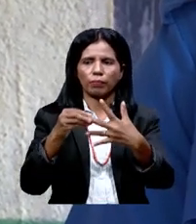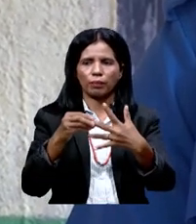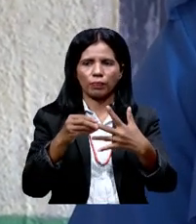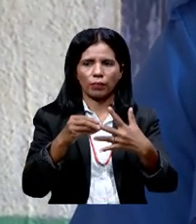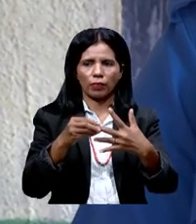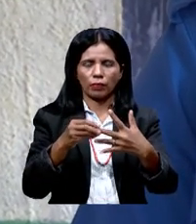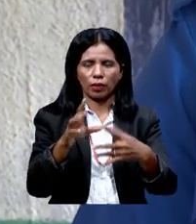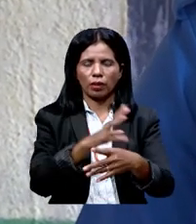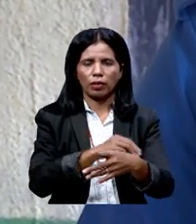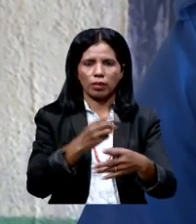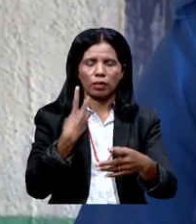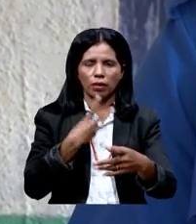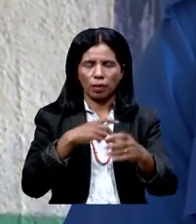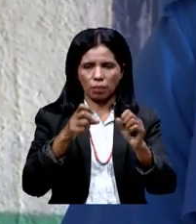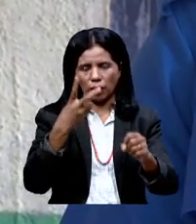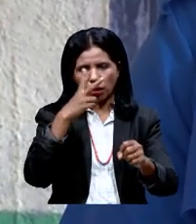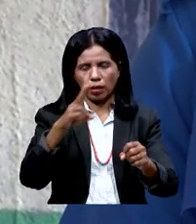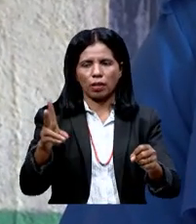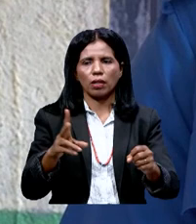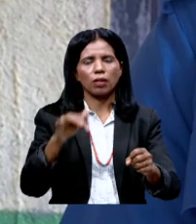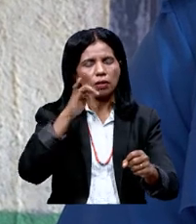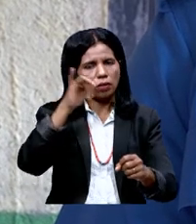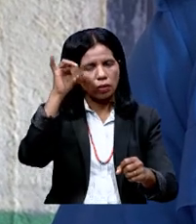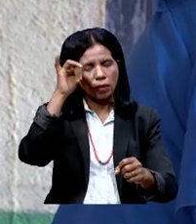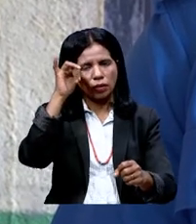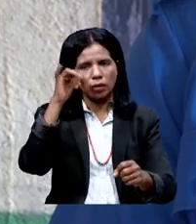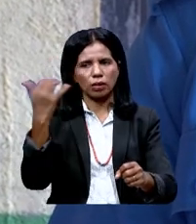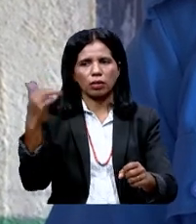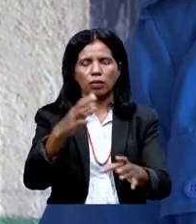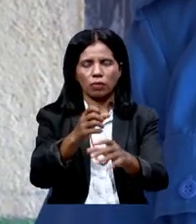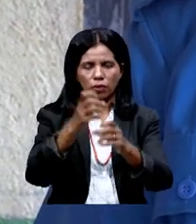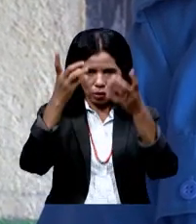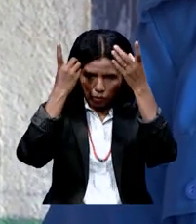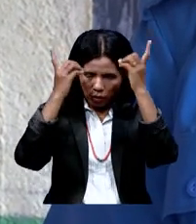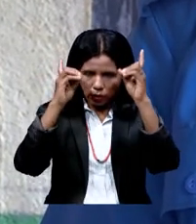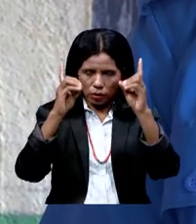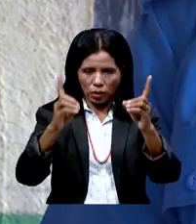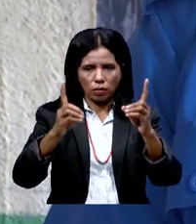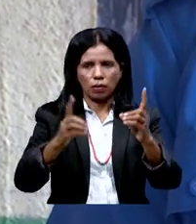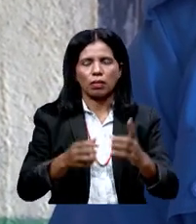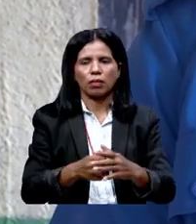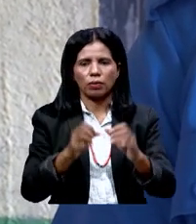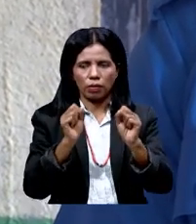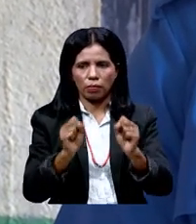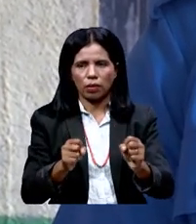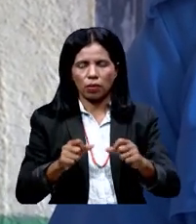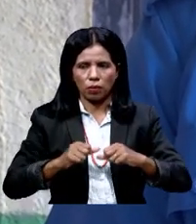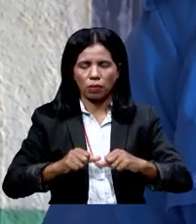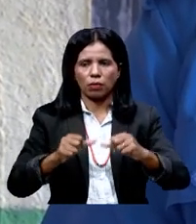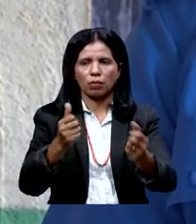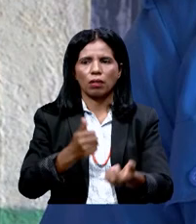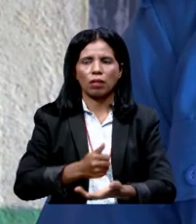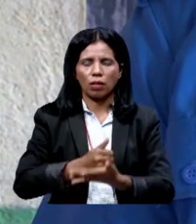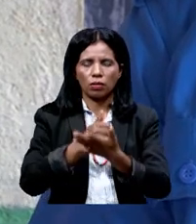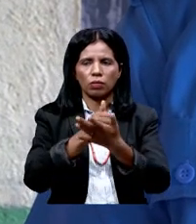non kita itu mian. Kita mana mesti sila putih kita disusam imediata. Boleh bela continua kuatan,